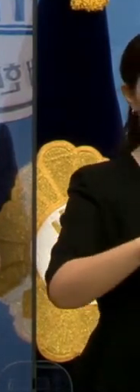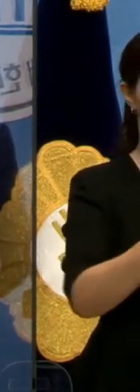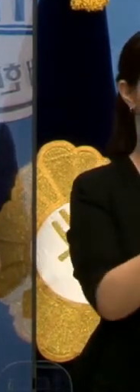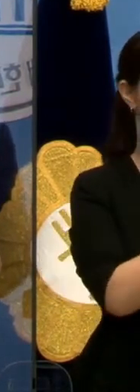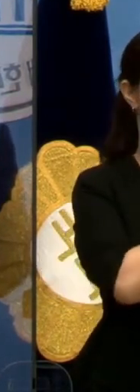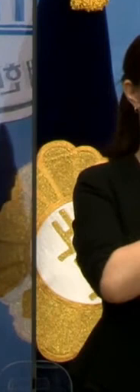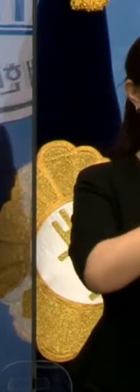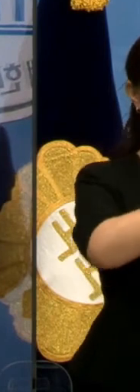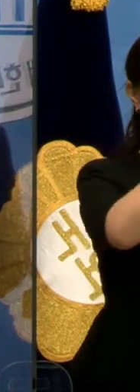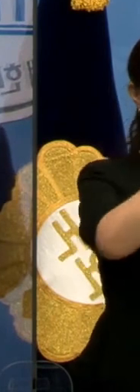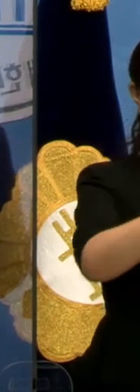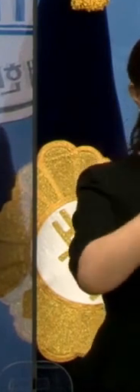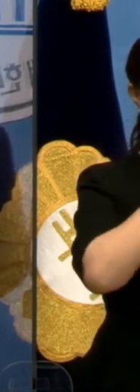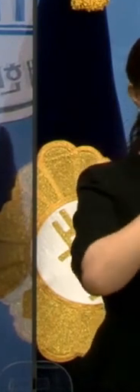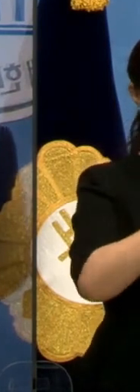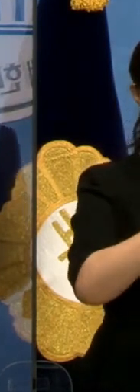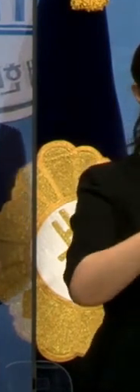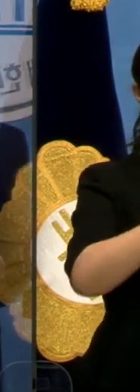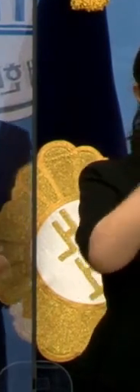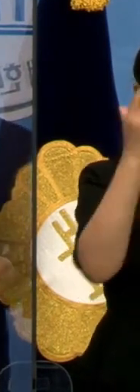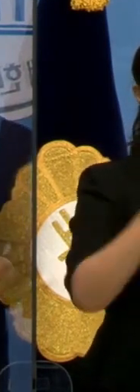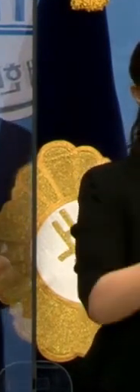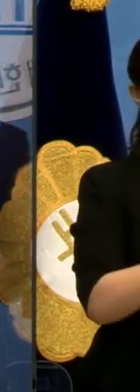전체 개인소유 토지 면적의